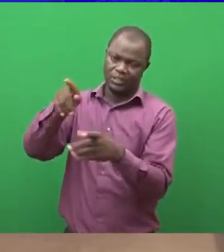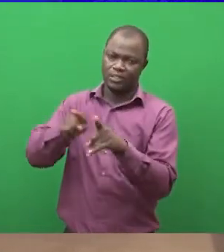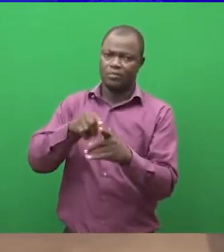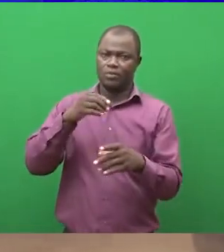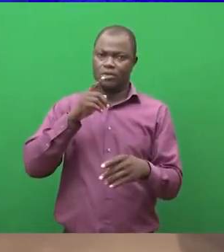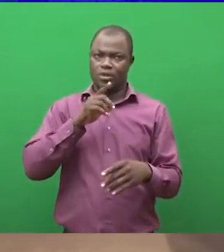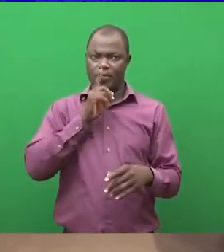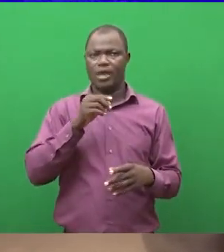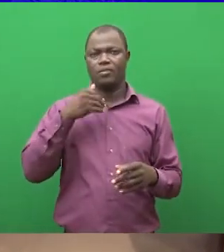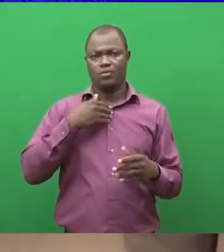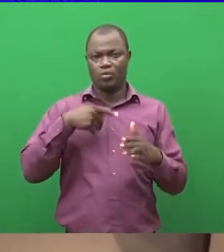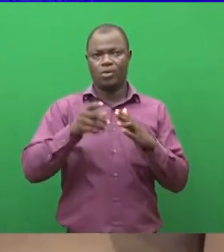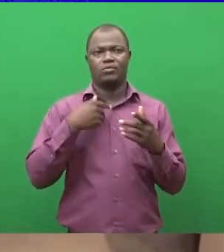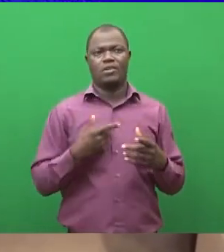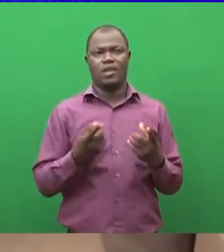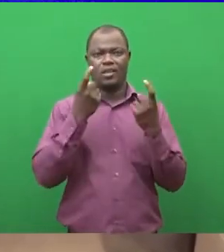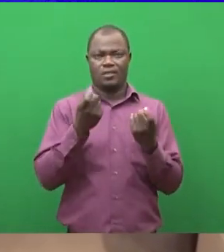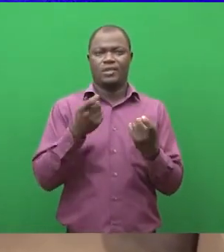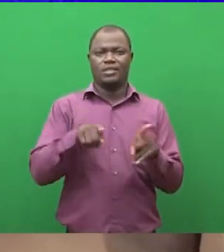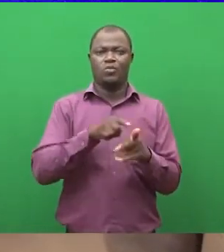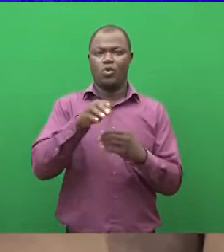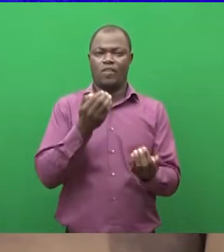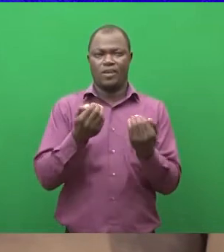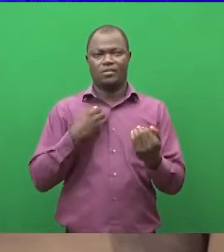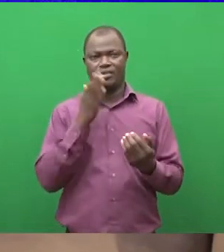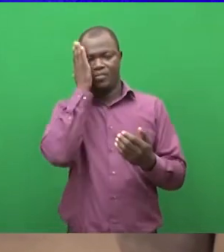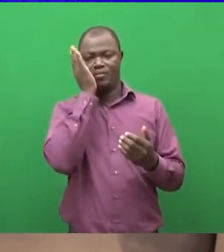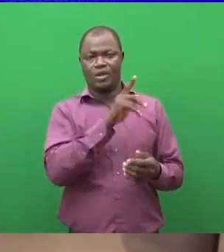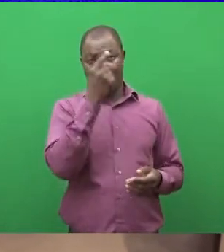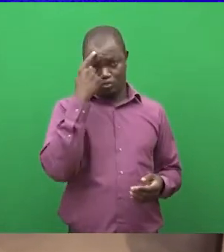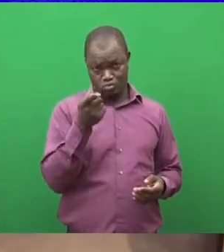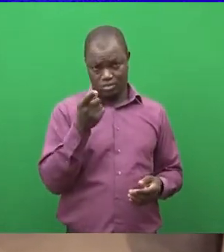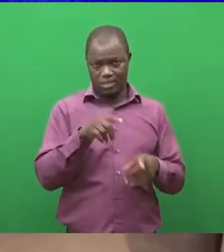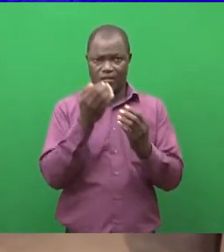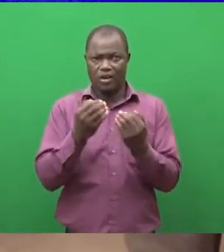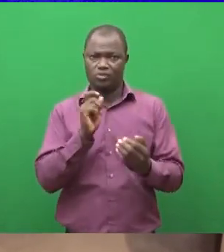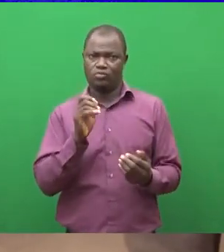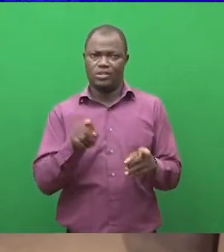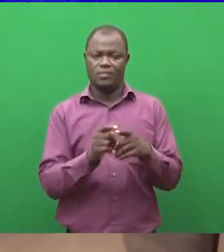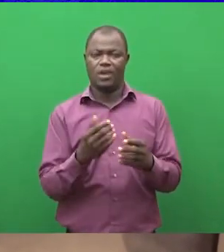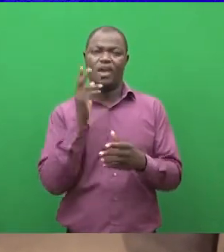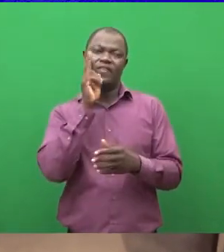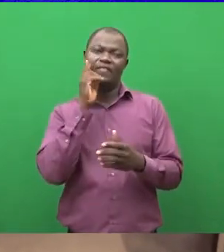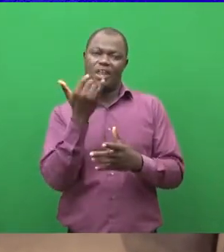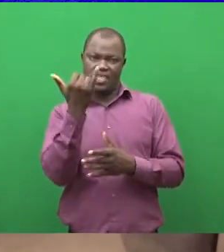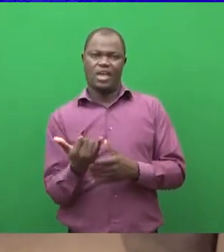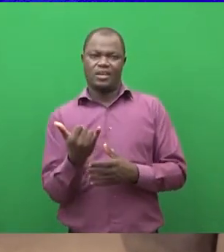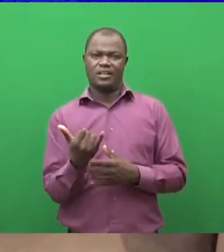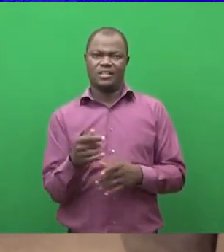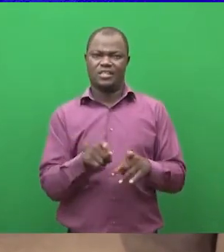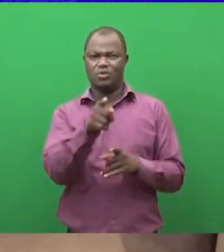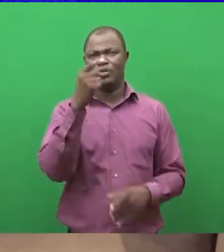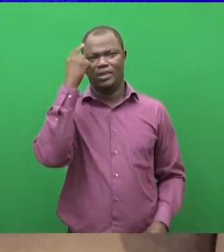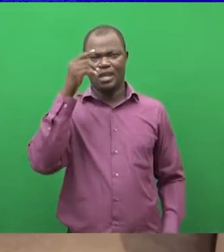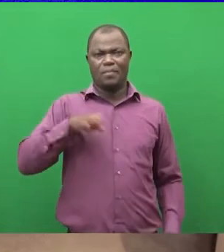tiri kunogara kumadhomatiri evana vedu. Tinoziva kuti vana vechikoro vadikika mubhedha wavo.